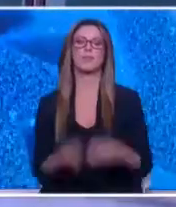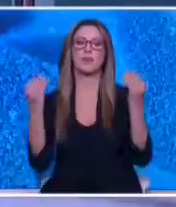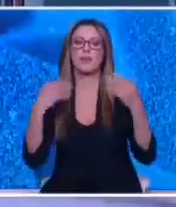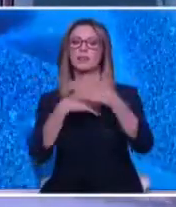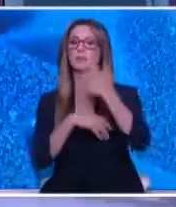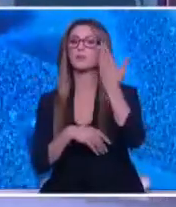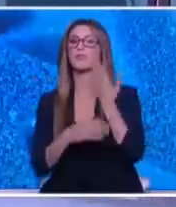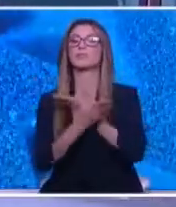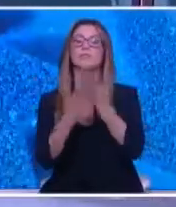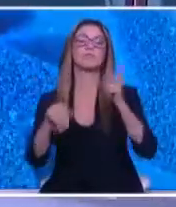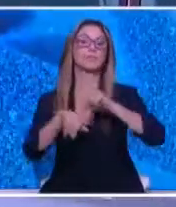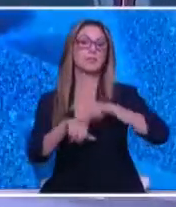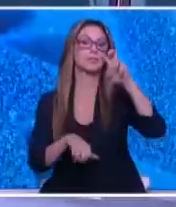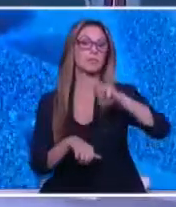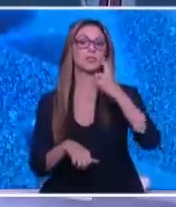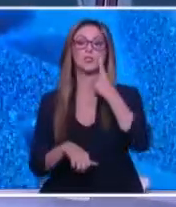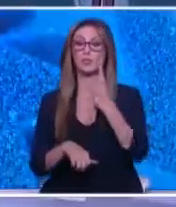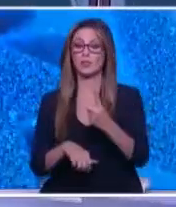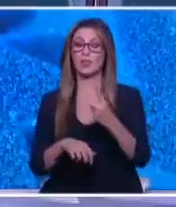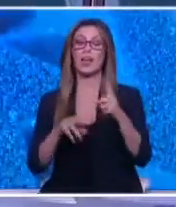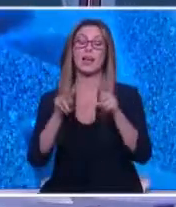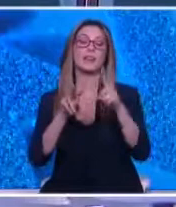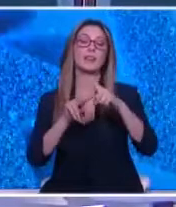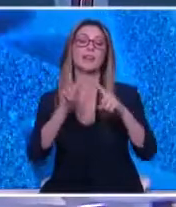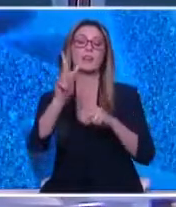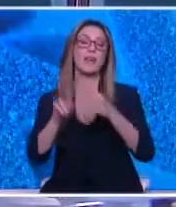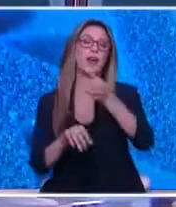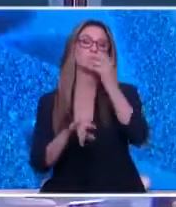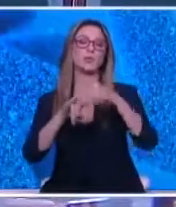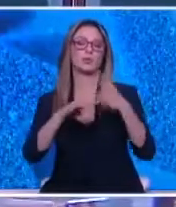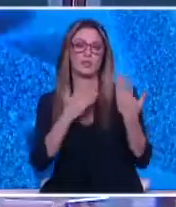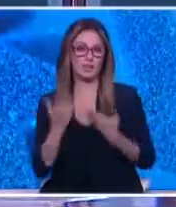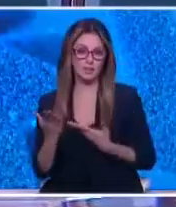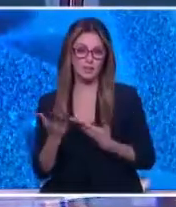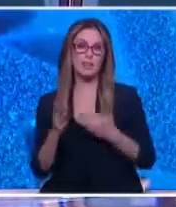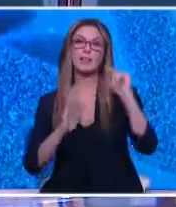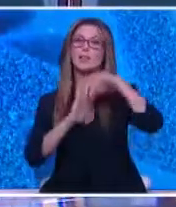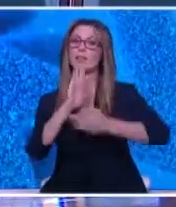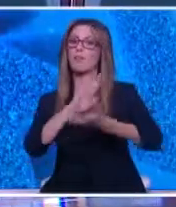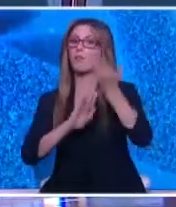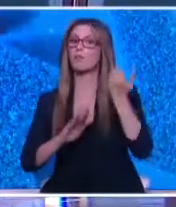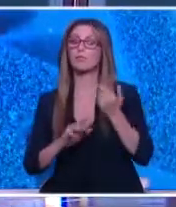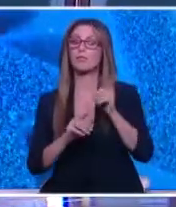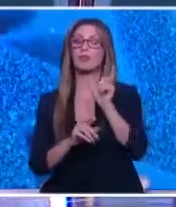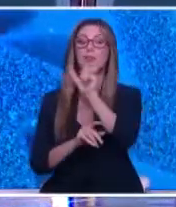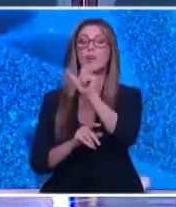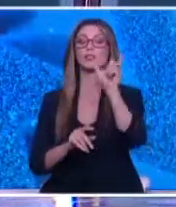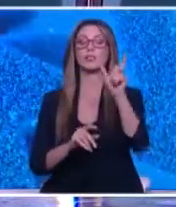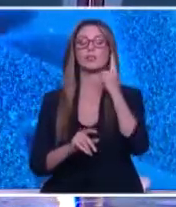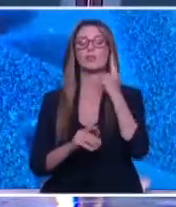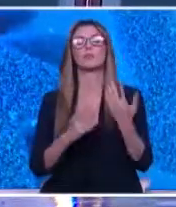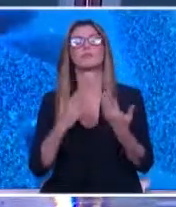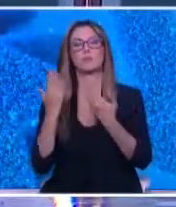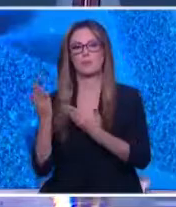İyi akşamlar sevgili seyirciler. Saatlerimiz 20'yi gösteriyor. NTV ekranlarında ana haber bültenine hoş geldiniz. Detaylara geçmeden önce gündemde öne çıkan bazı